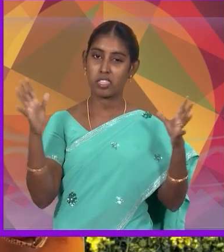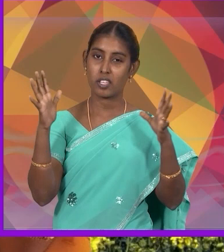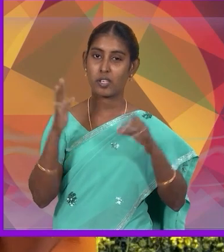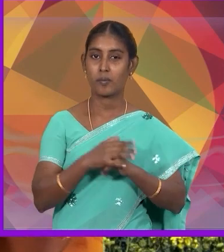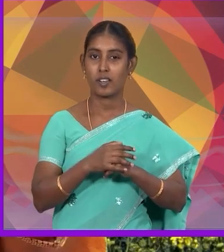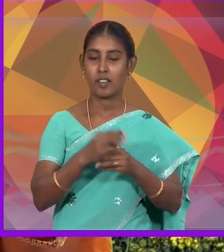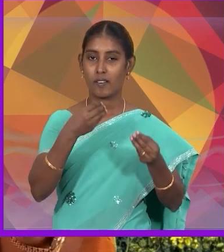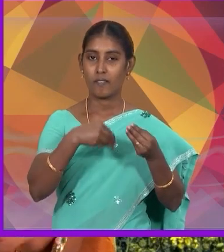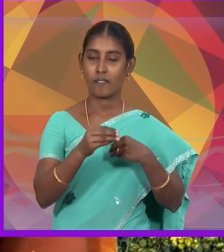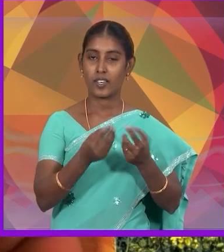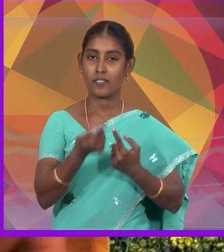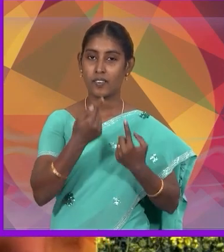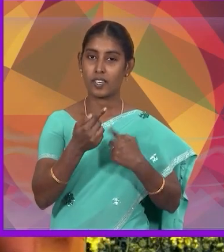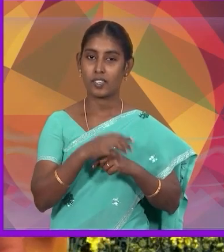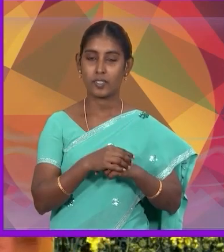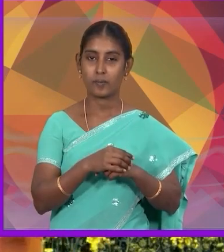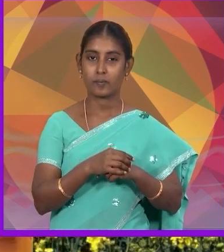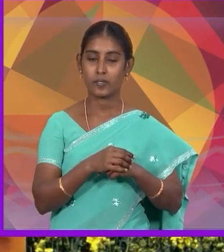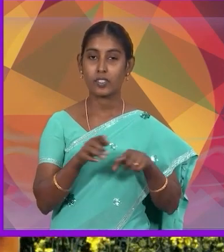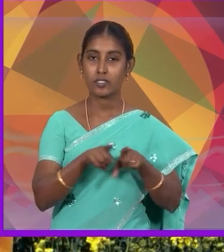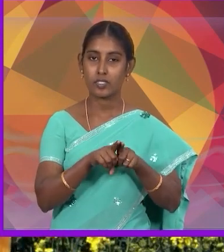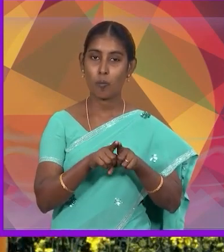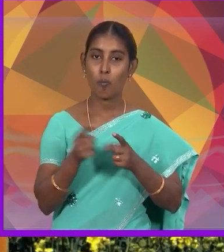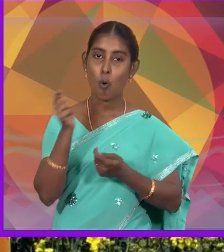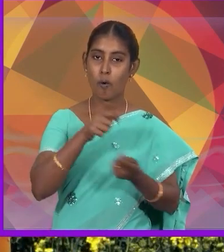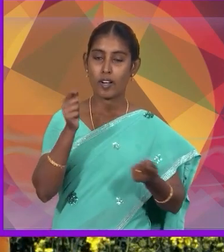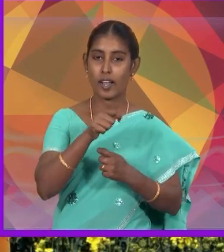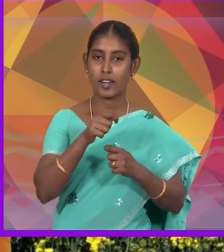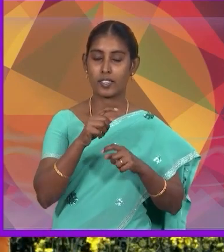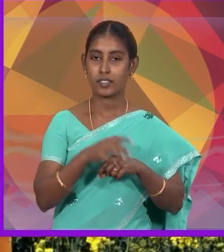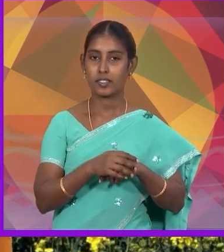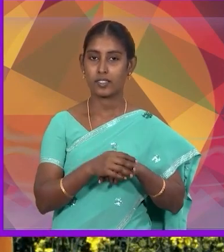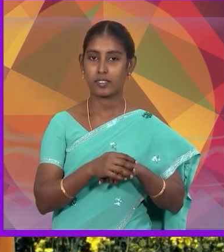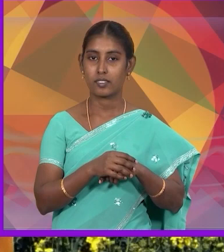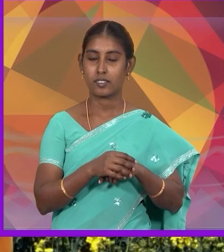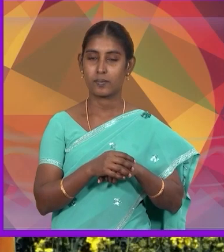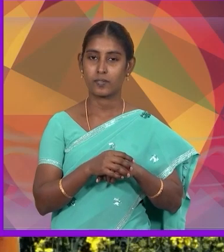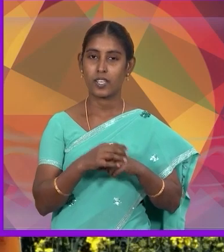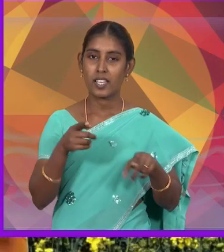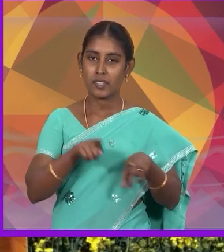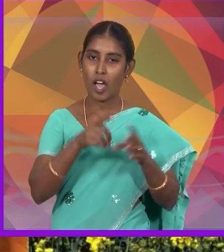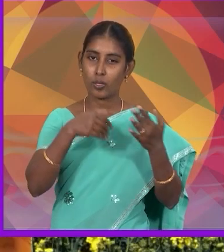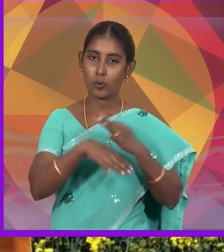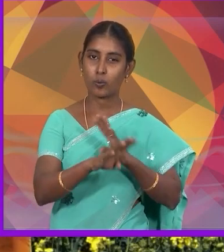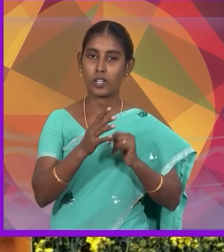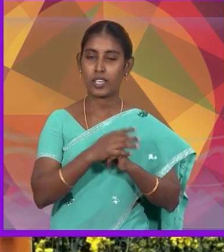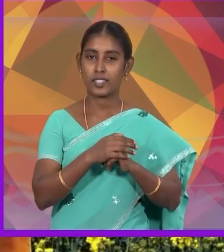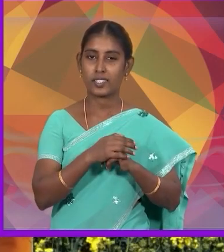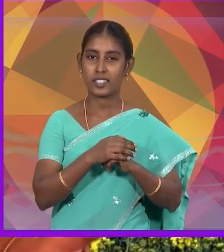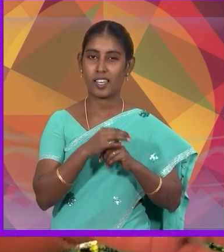அதிகமான விளையுங்க, அதனால போரடித்தல்னு பேரு. அதுக்கப்புறம் அதுல உள்ள தூசிய போக்குறதுக்காக